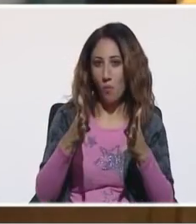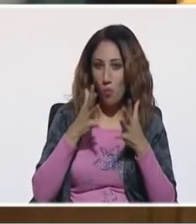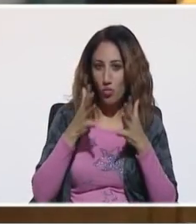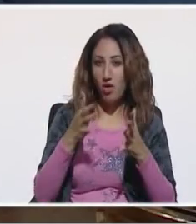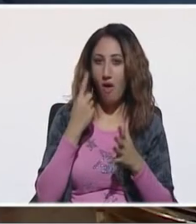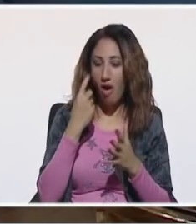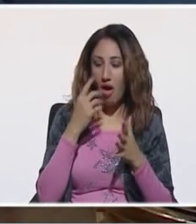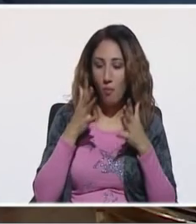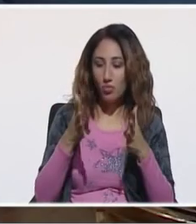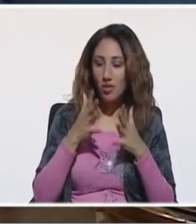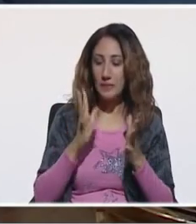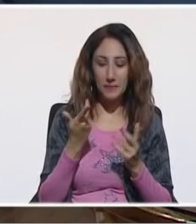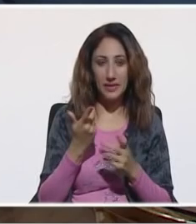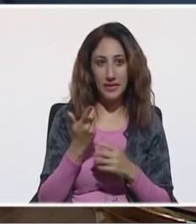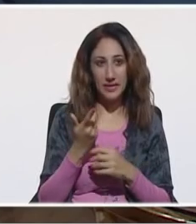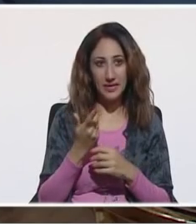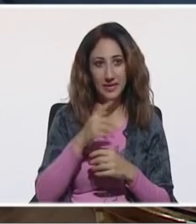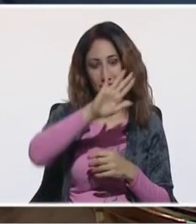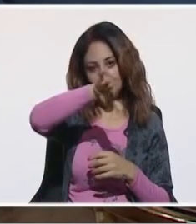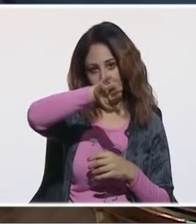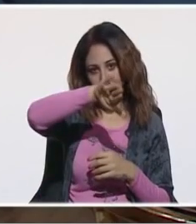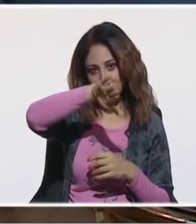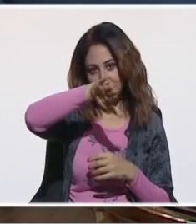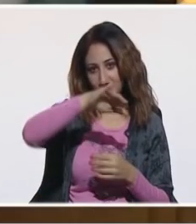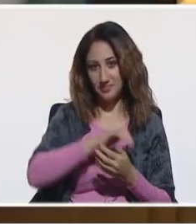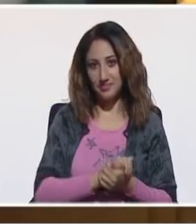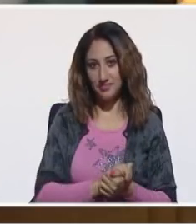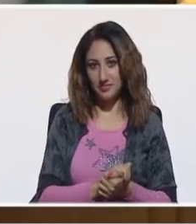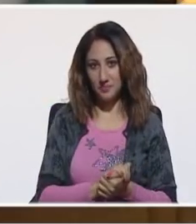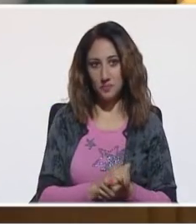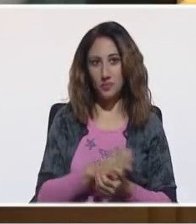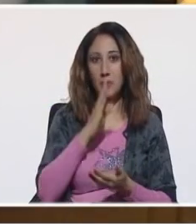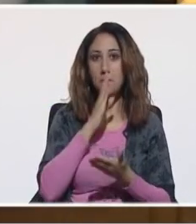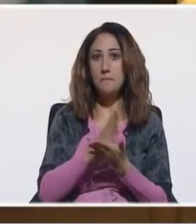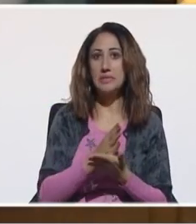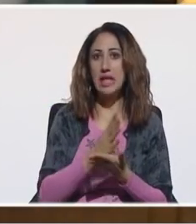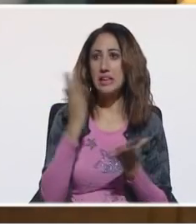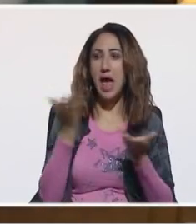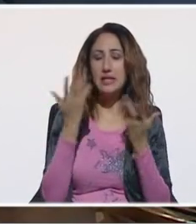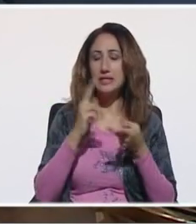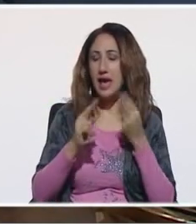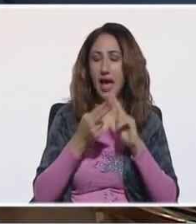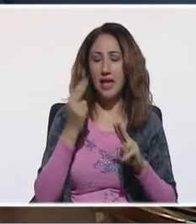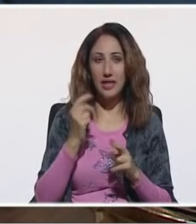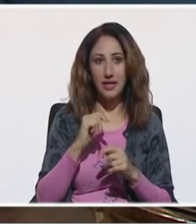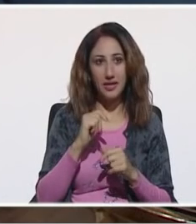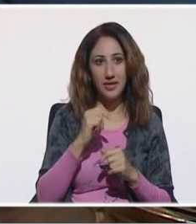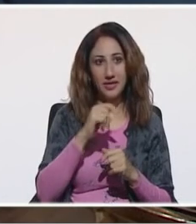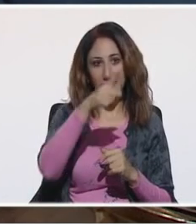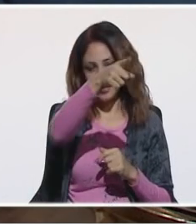قراراتها. ممكن تفرق. رانيا بتصدق كل كلمه بتسمعها. دي